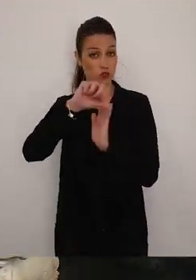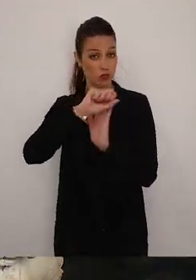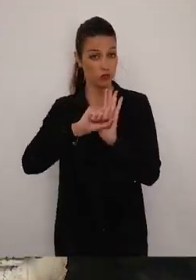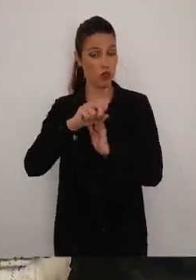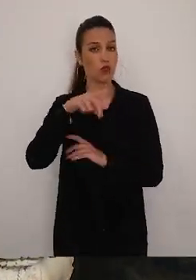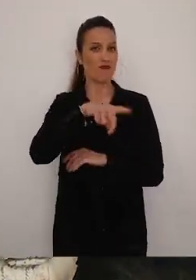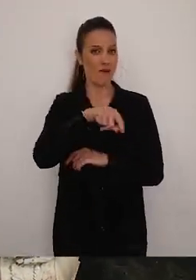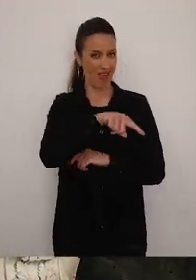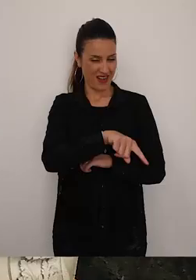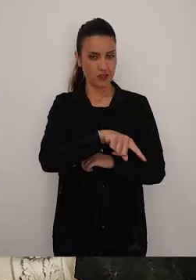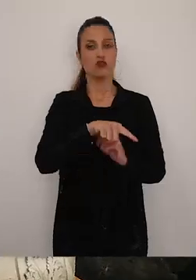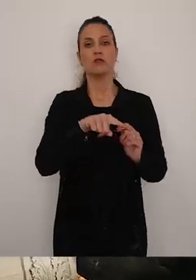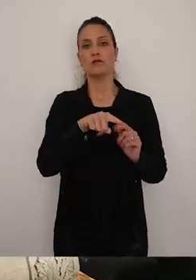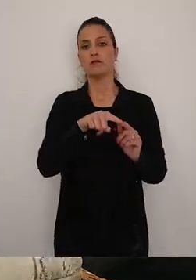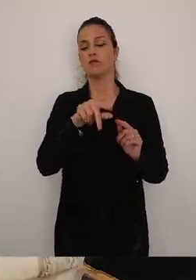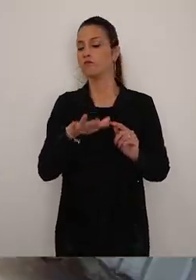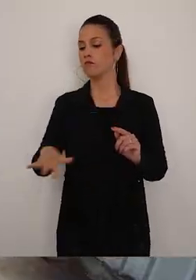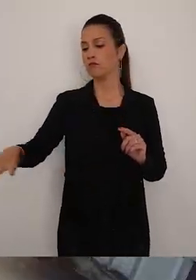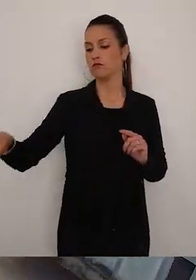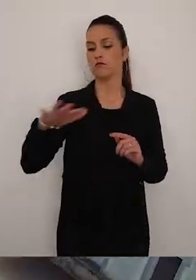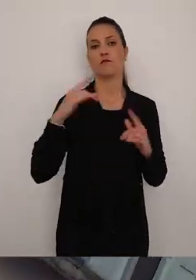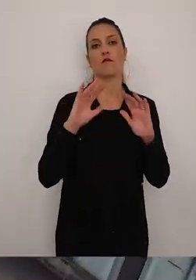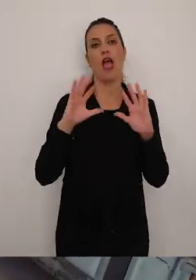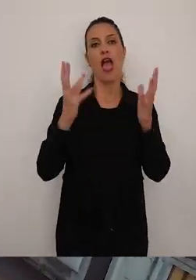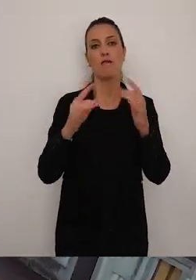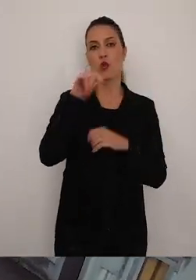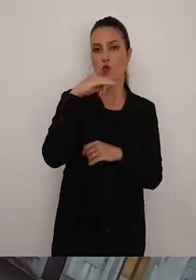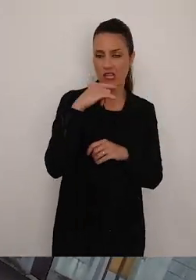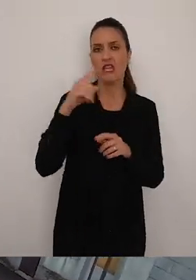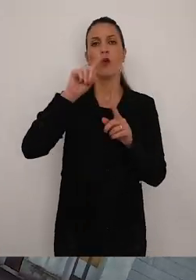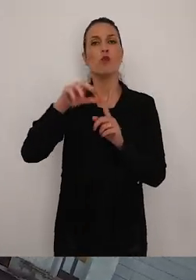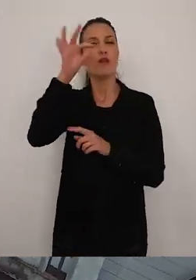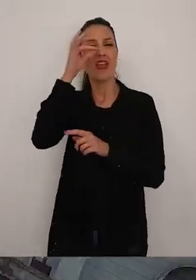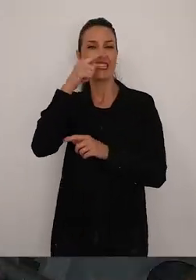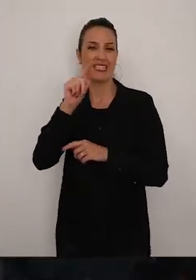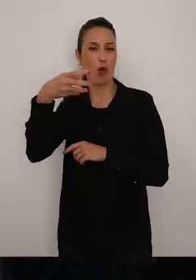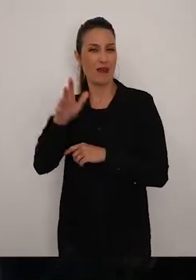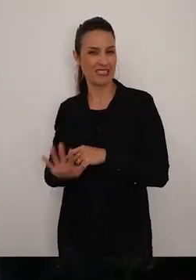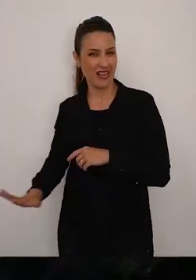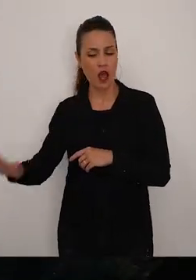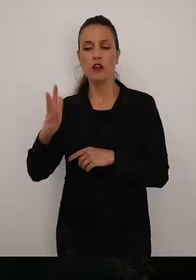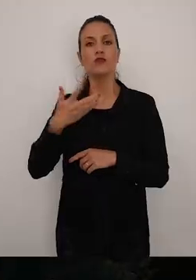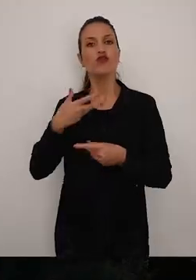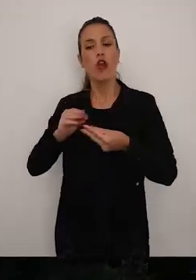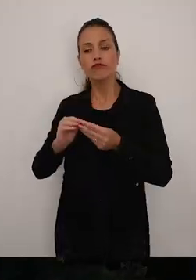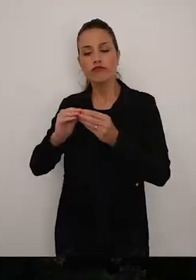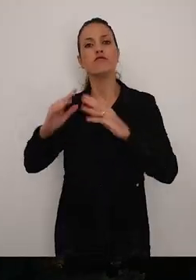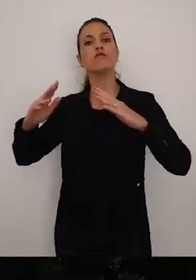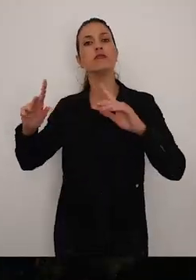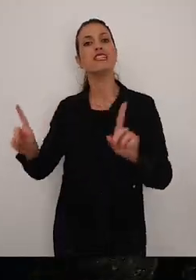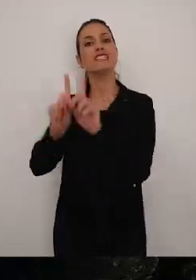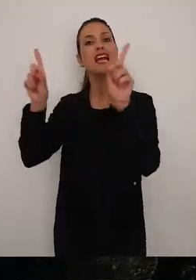pochi chilometri dal centro abitato di Palmariggi, tra la ricca macchia mediterranea salentina e maestosi alberi di pino, sorge il